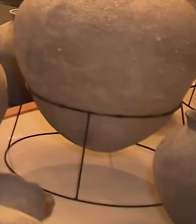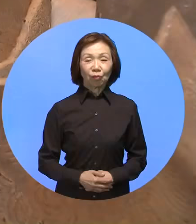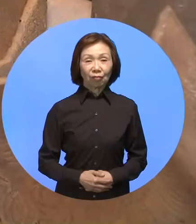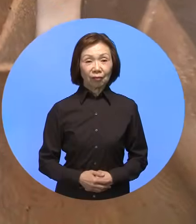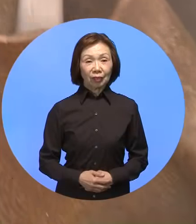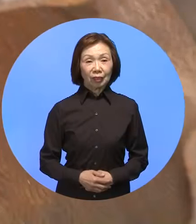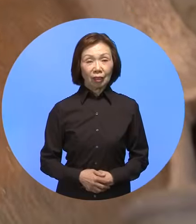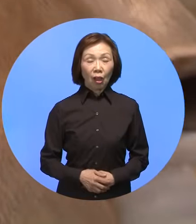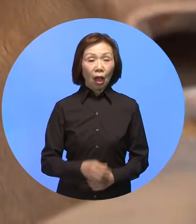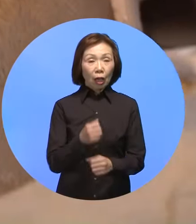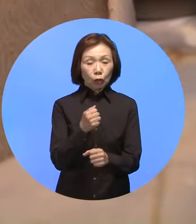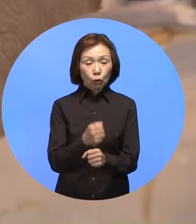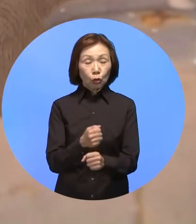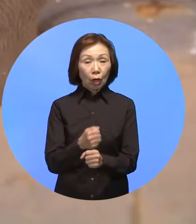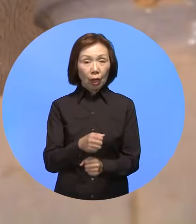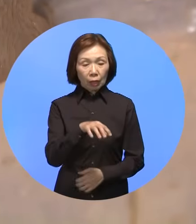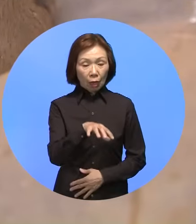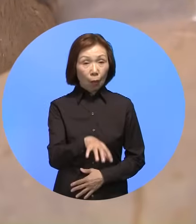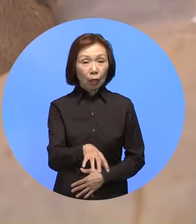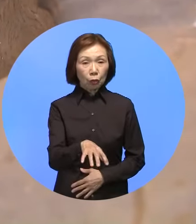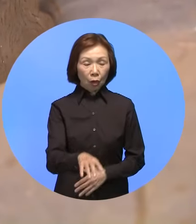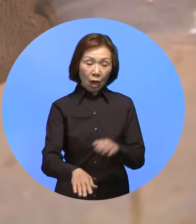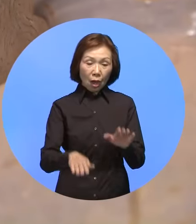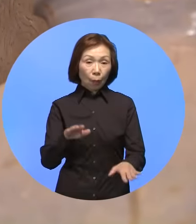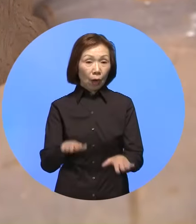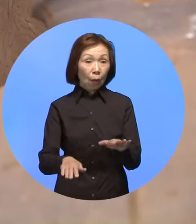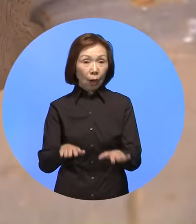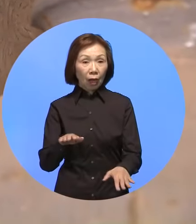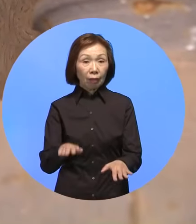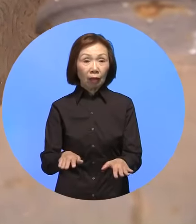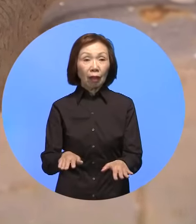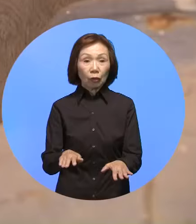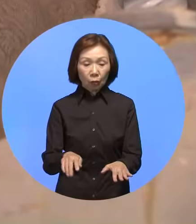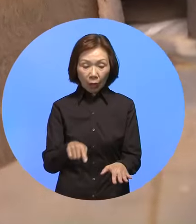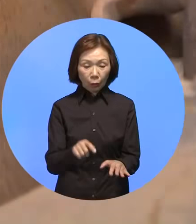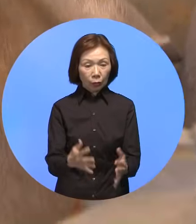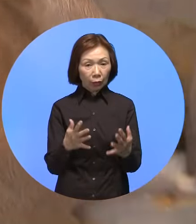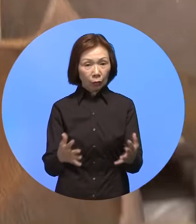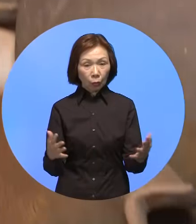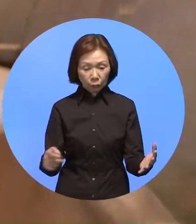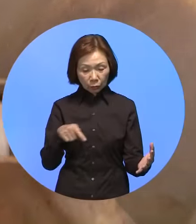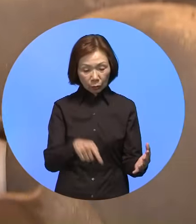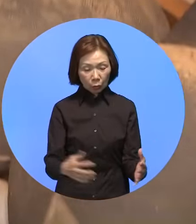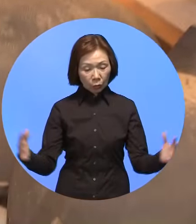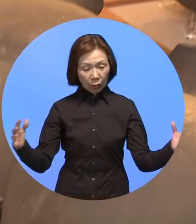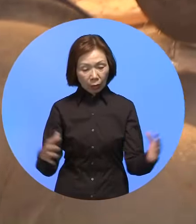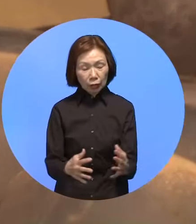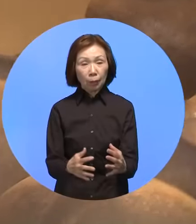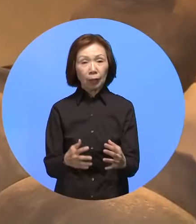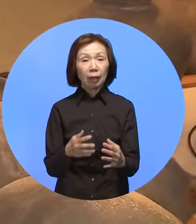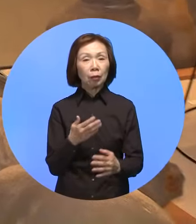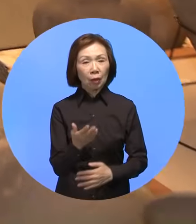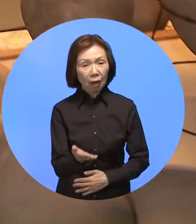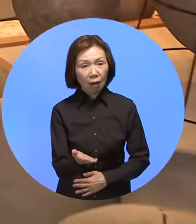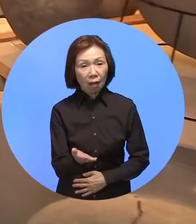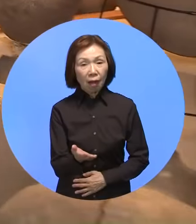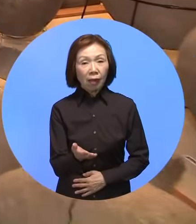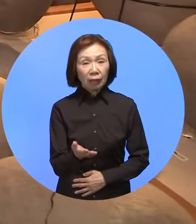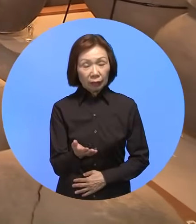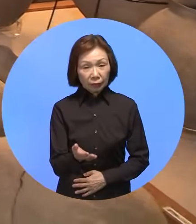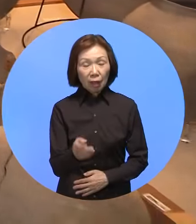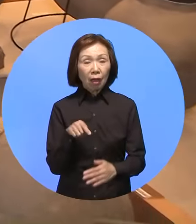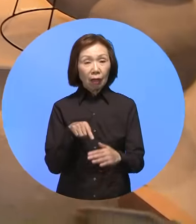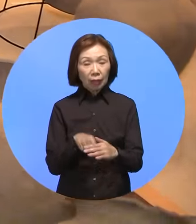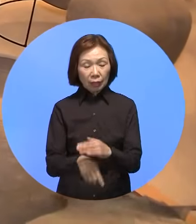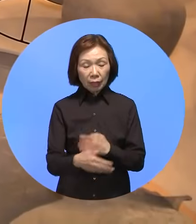なぜ産地の違う大亀なこれほど大量にこの場所に集められたのでしょうかそしてなぜ川底